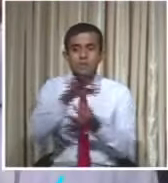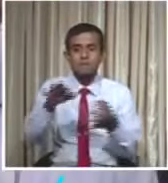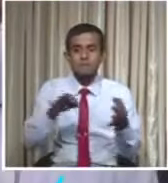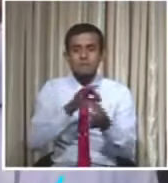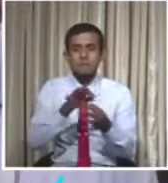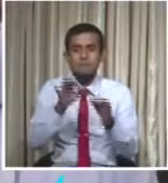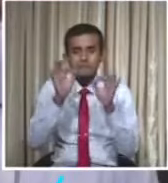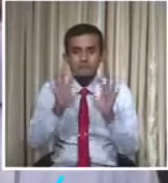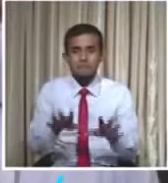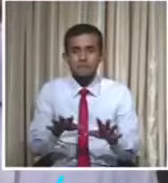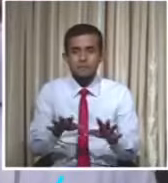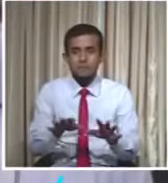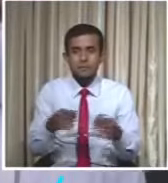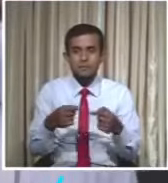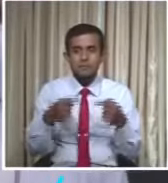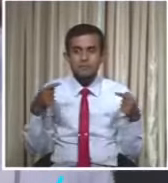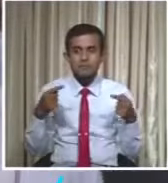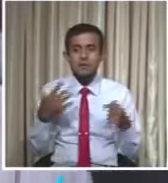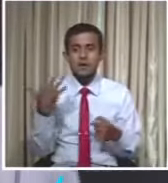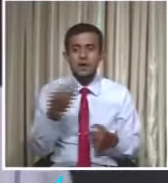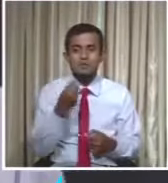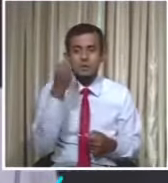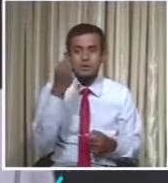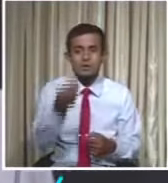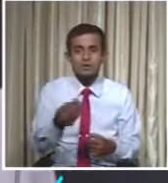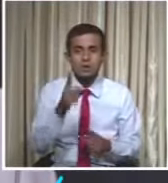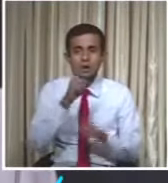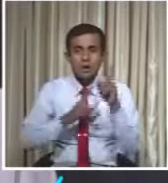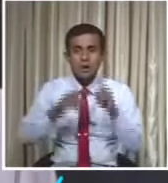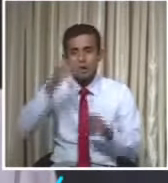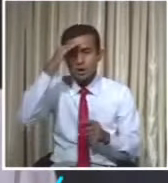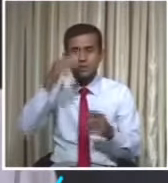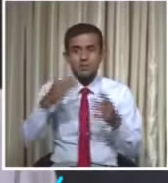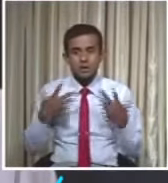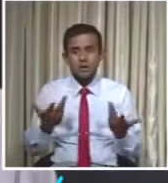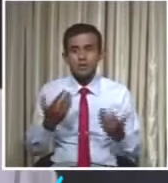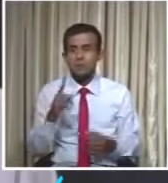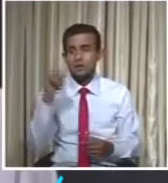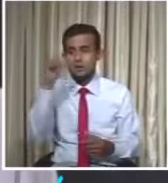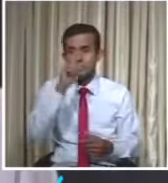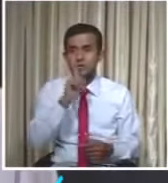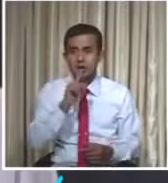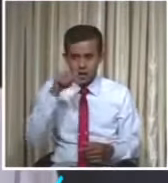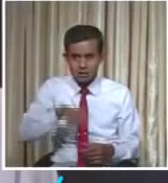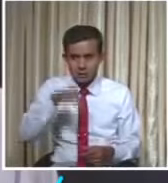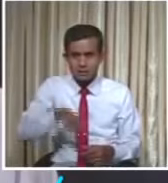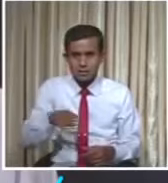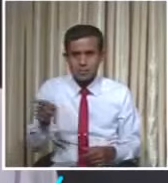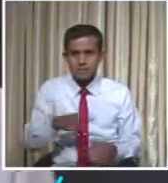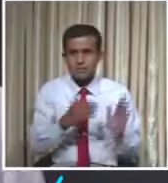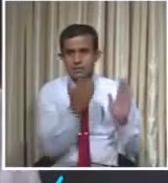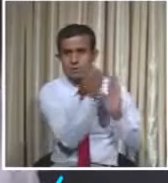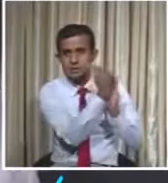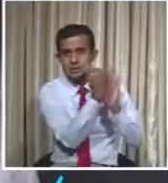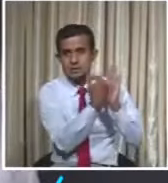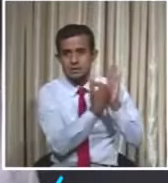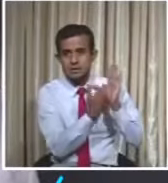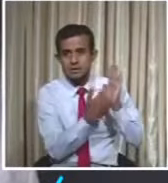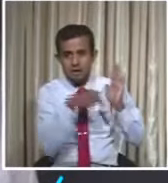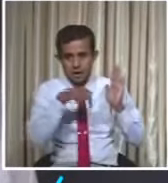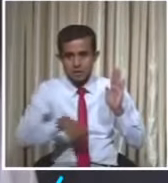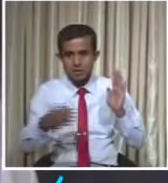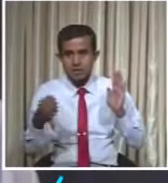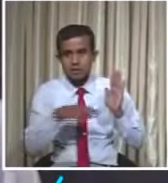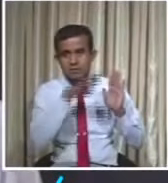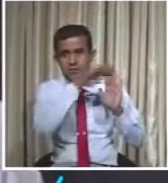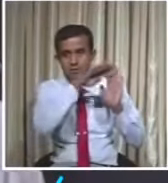ප්‍රජාතන්ත්‍රවාදීව විපක්ෂයට අවස්ථාව දුන්නු කතානායකතුමෙක් නැහැ කියන එක මට ඉස්සෙල්ලාම කියන අද දවසේ ගත්තත් න්‍යාය පත්‍රය අනුව අද දවසේ ගත්තත්